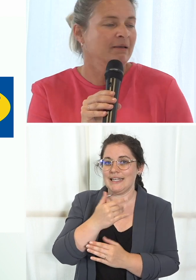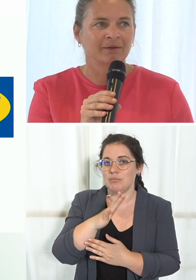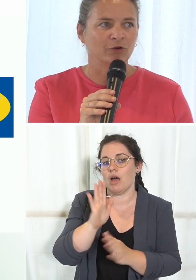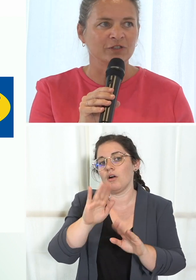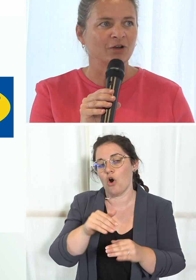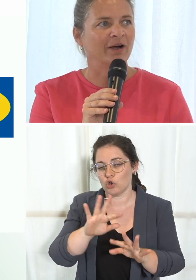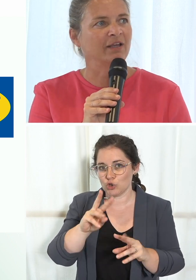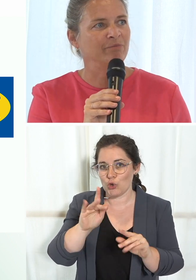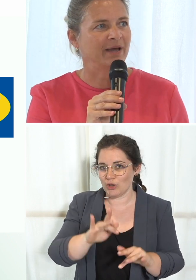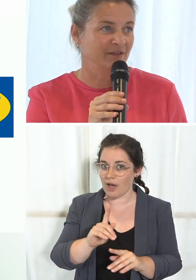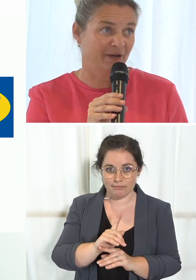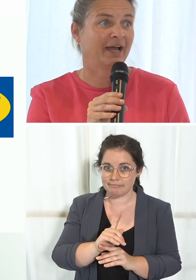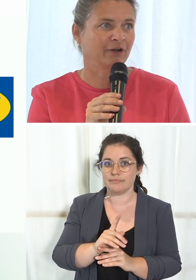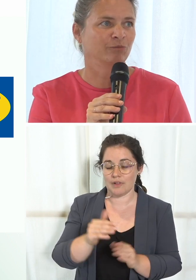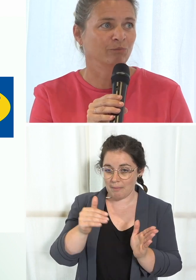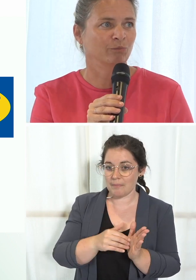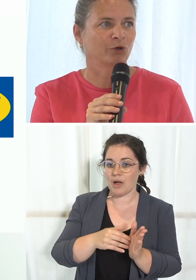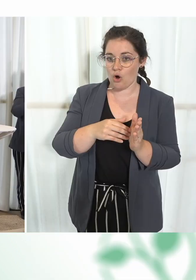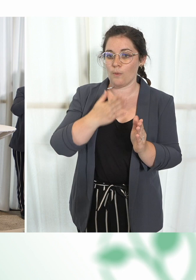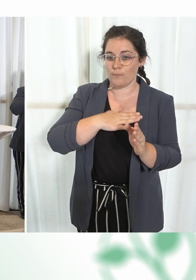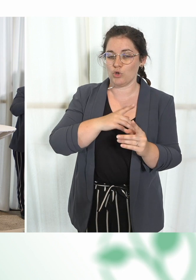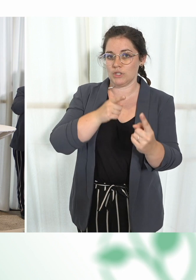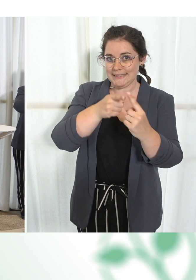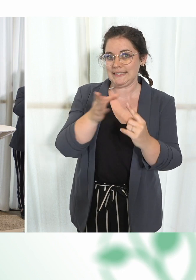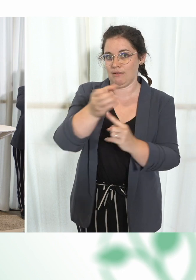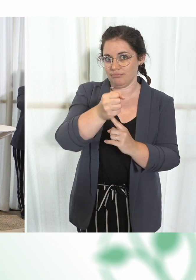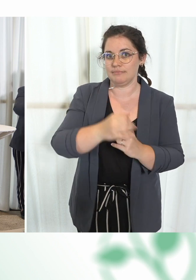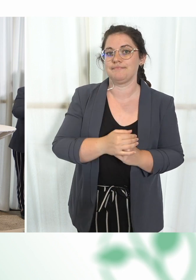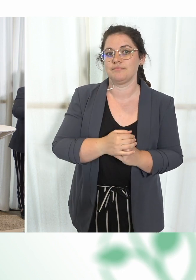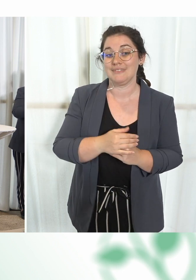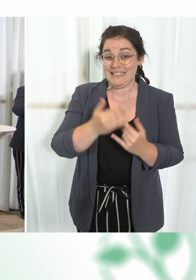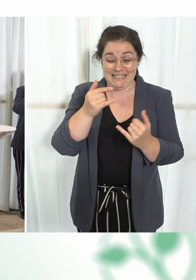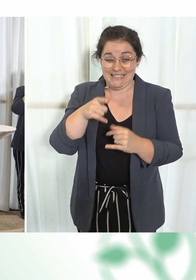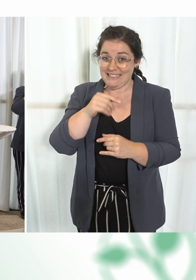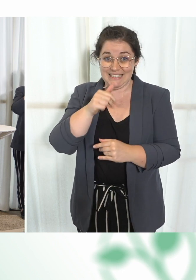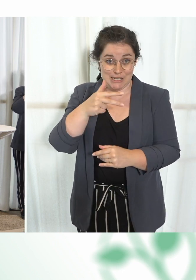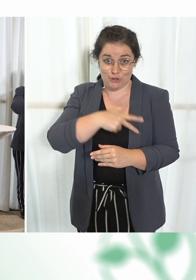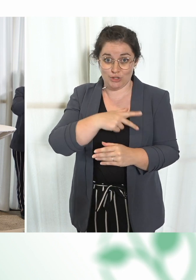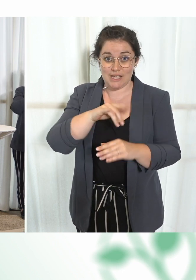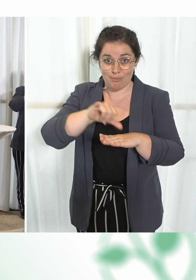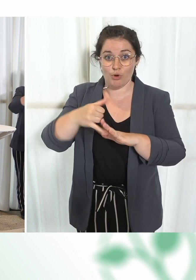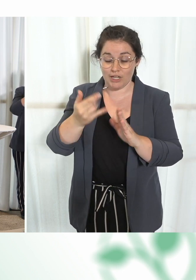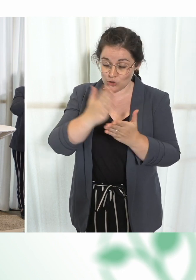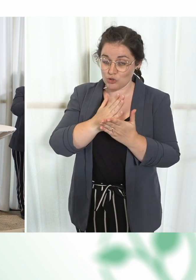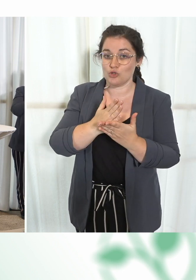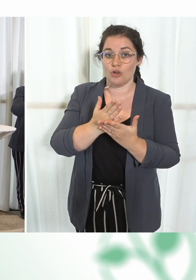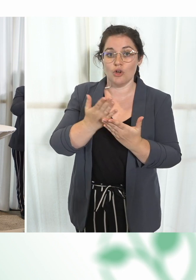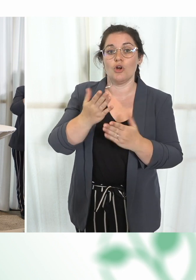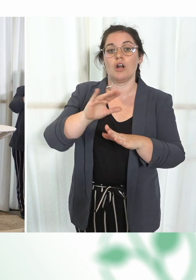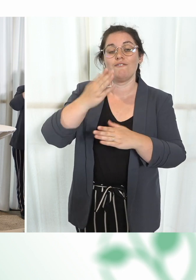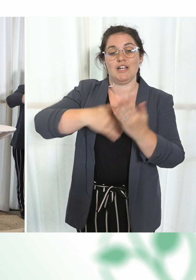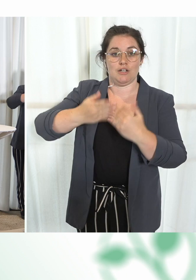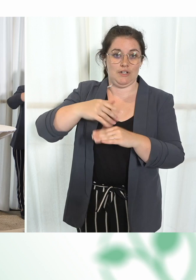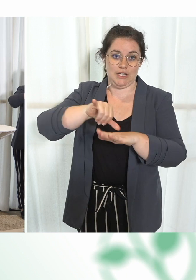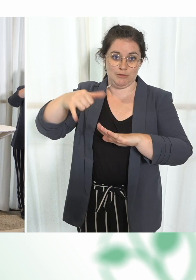wirklich ganz klar KPI, die man erreichen möchte. Und in dem Sinne kein Sozialprojekt, sondern wirklich ein wirtschaftliches Projekt, das am Ende des Tages auch